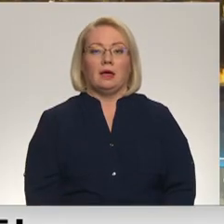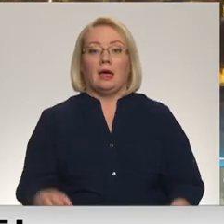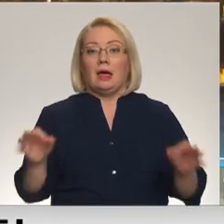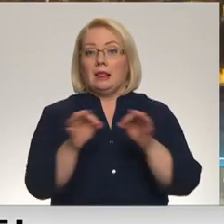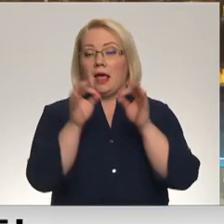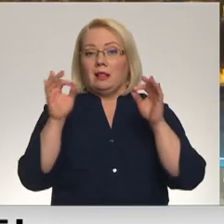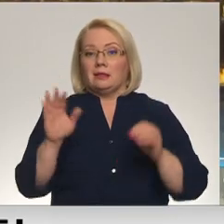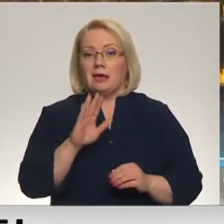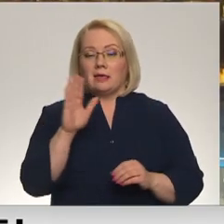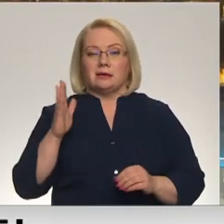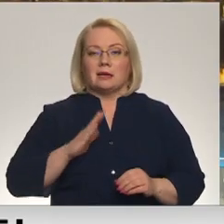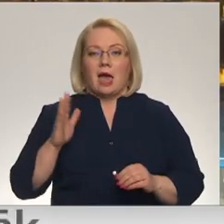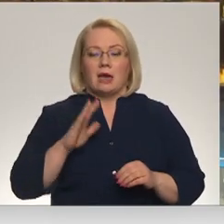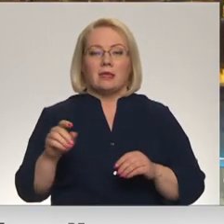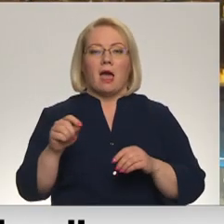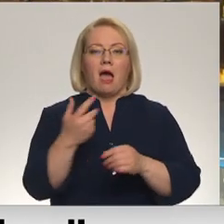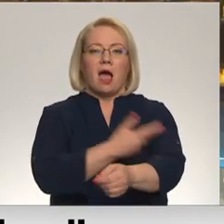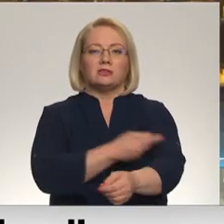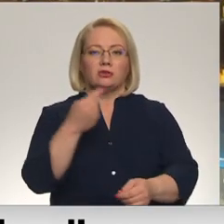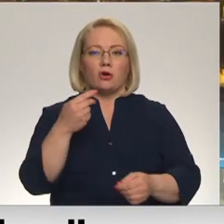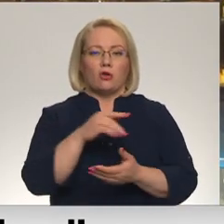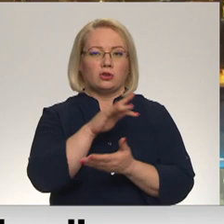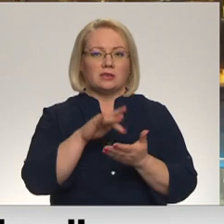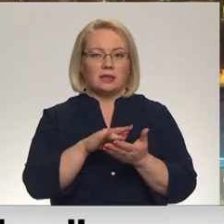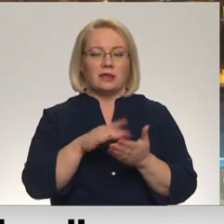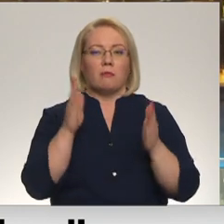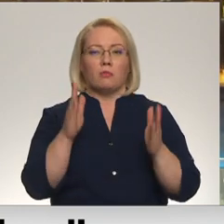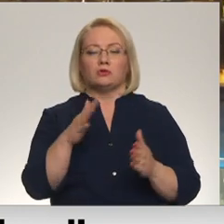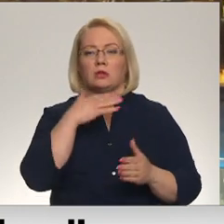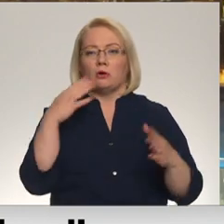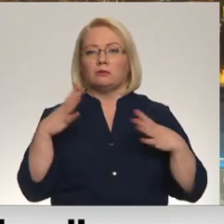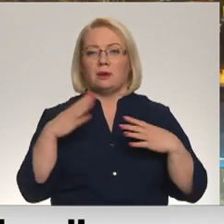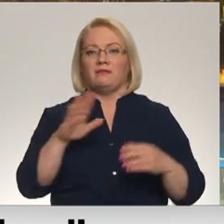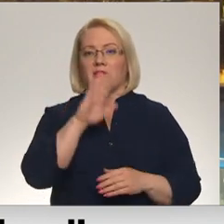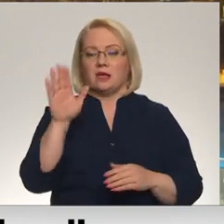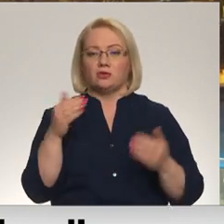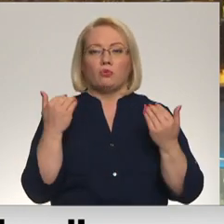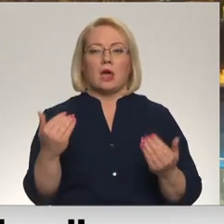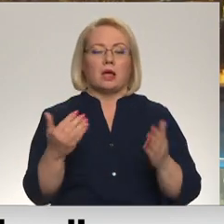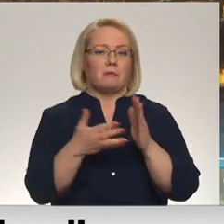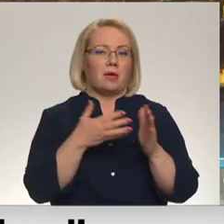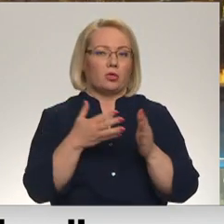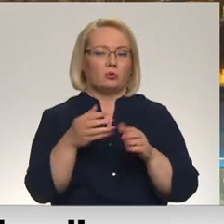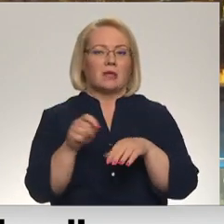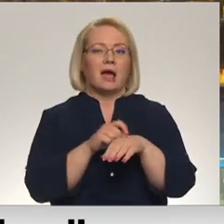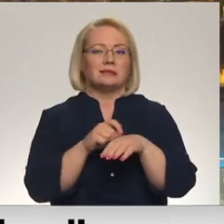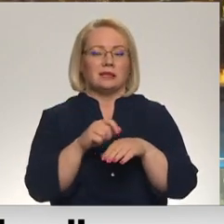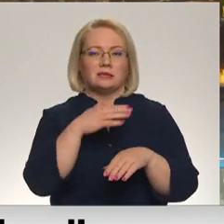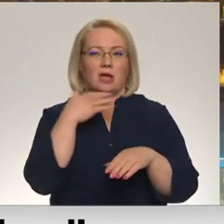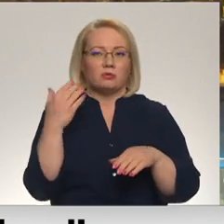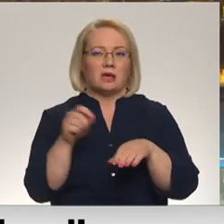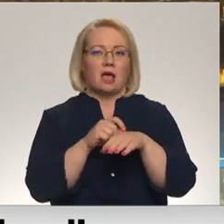Lieldienas ar bažām gaida valsts asins donoru centrā. Drīz būs vairākas brīvdienas, bet jau pašlaik trūkst asins krājumu vairākās asins